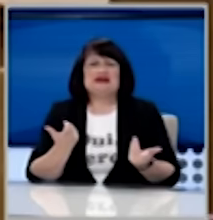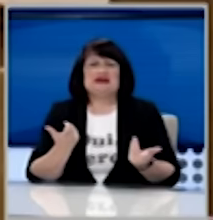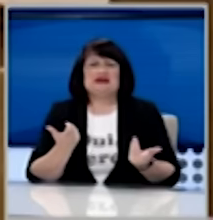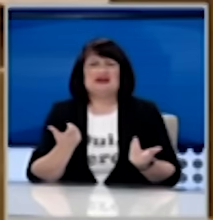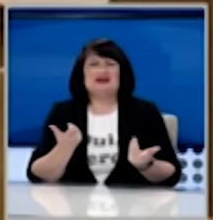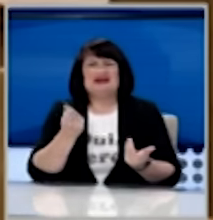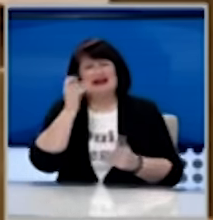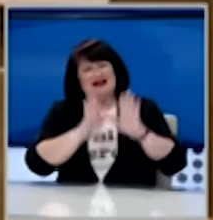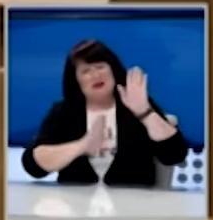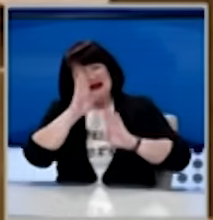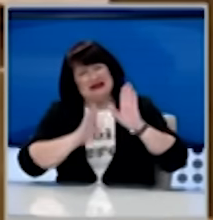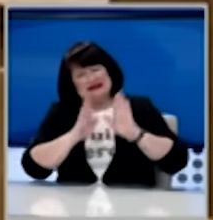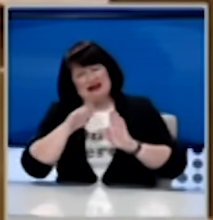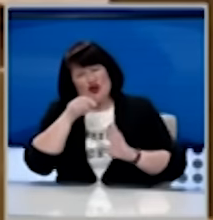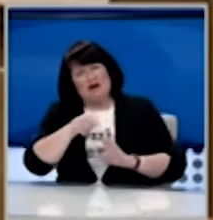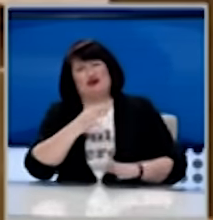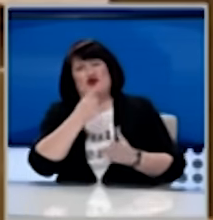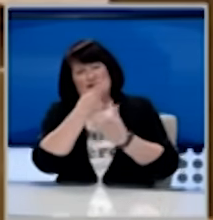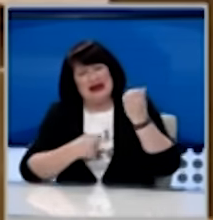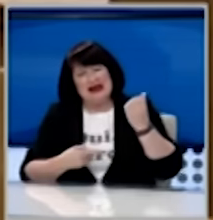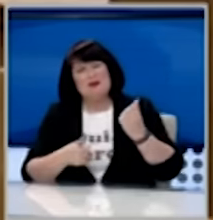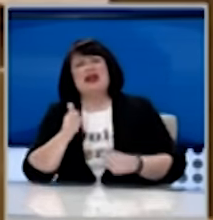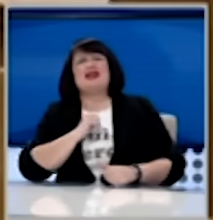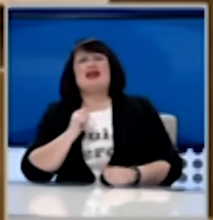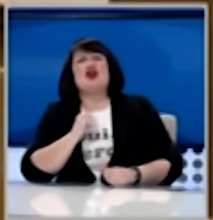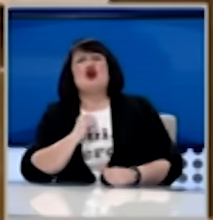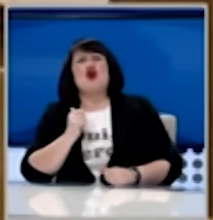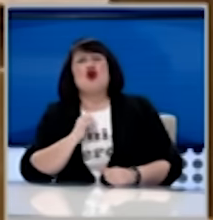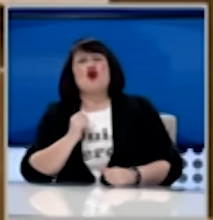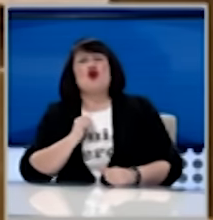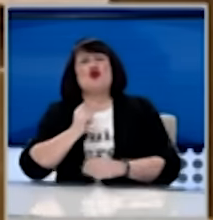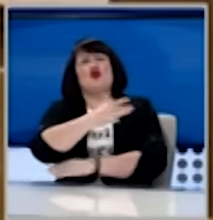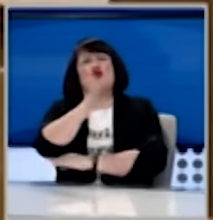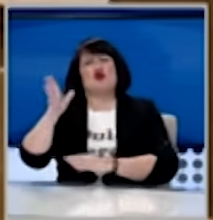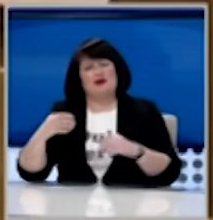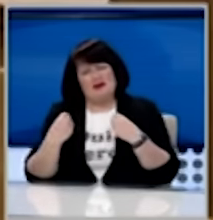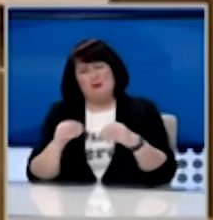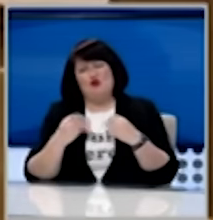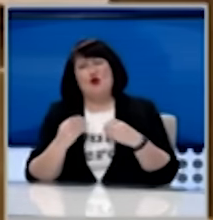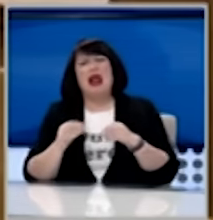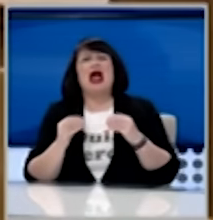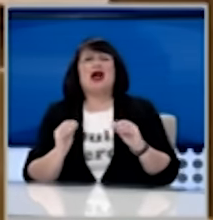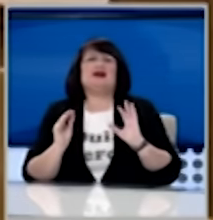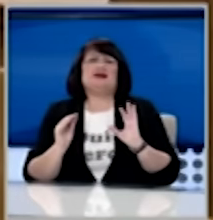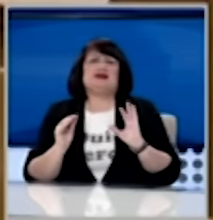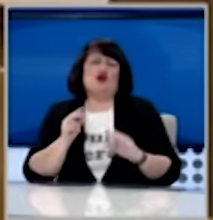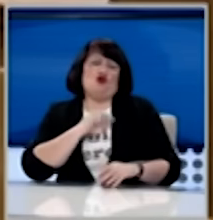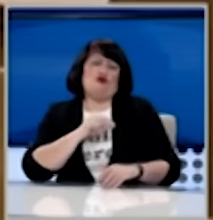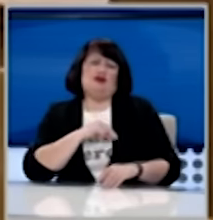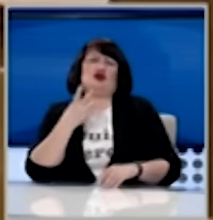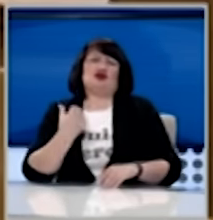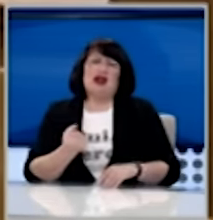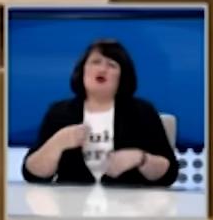ήταν που μας έλειπε και σε αυτό οι ιδιώτες διαχειριστές των δασών θα πουλάνε το όποιο υποτιθέμενο όφελος